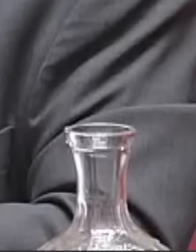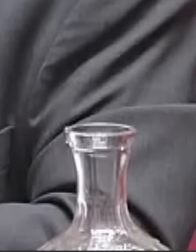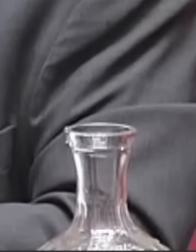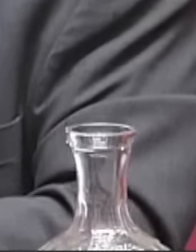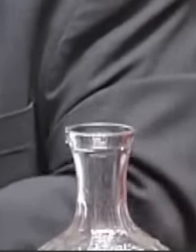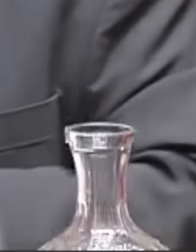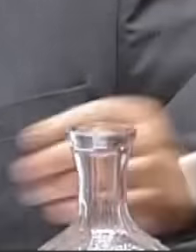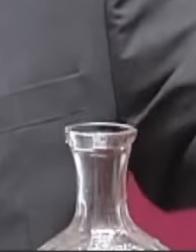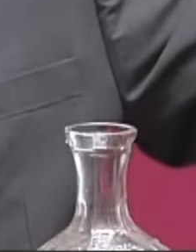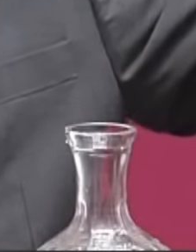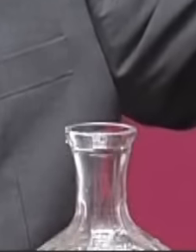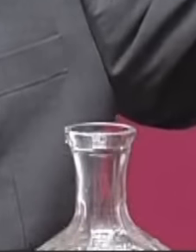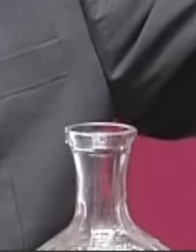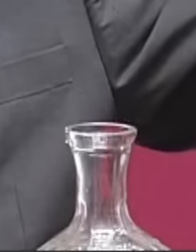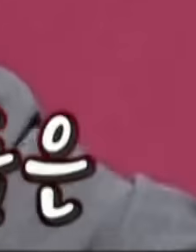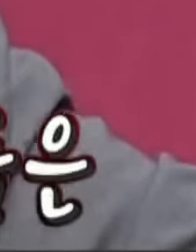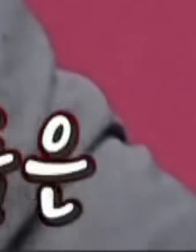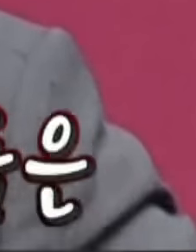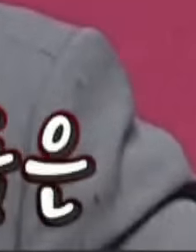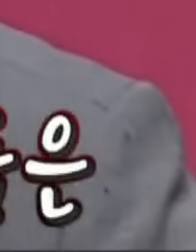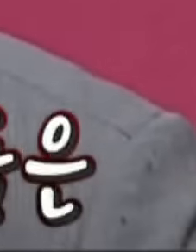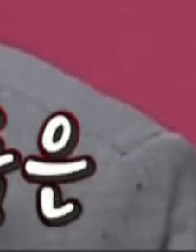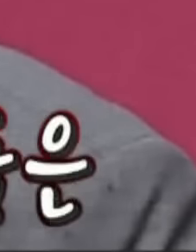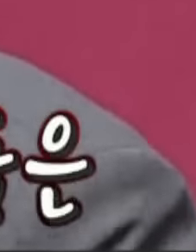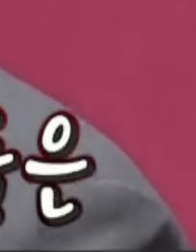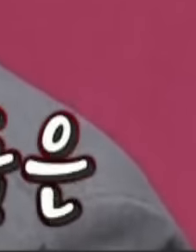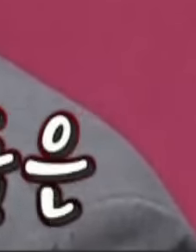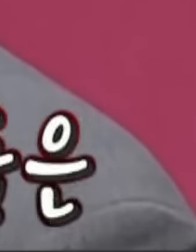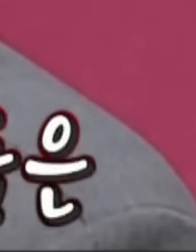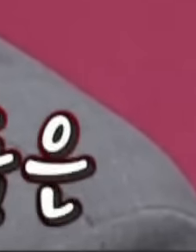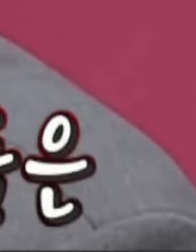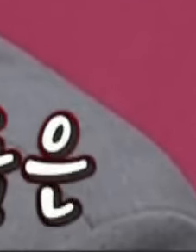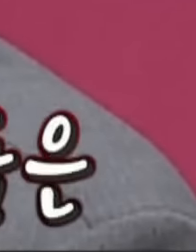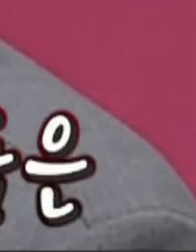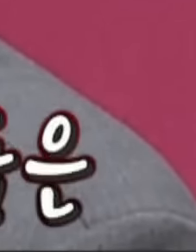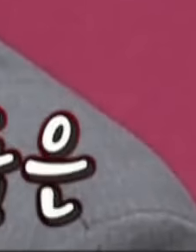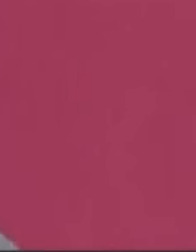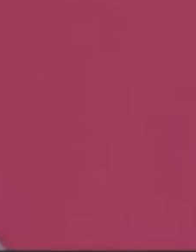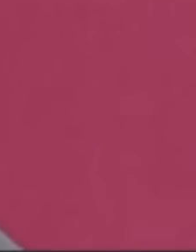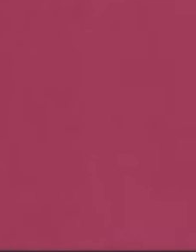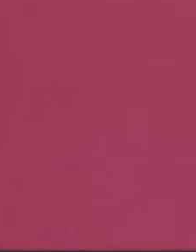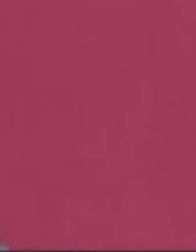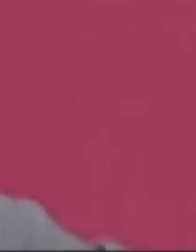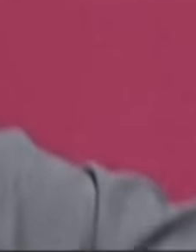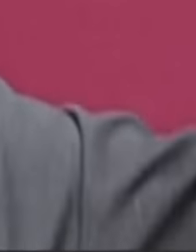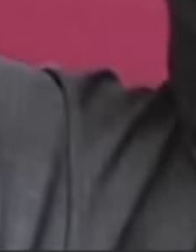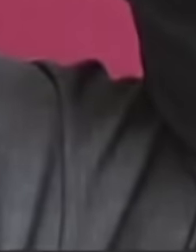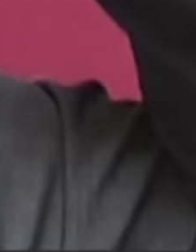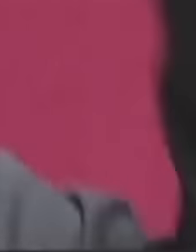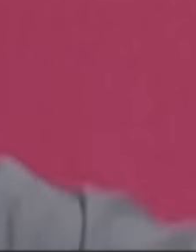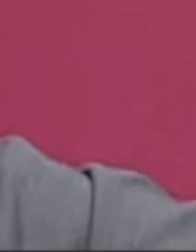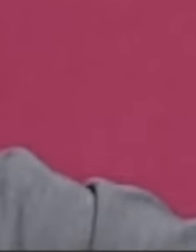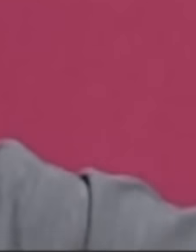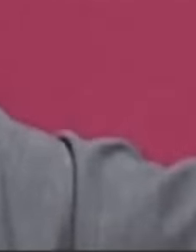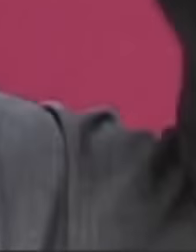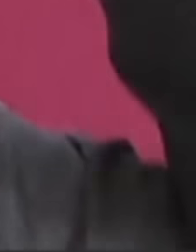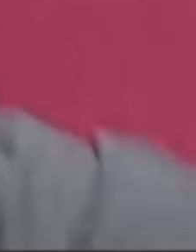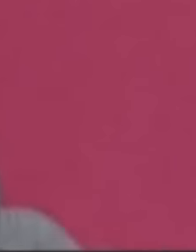들어보시죠 여기 웃고 계시는 정신나 국민의 힘 국회의원들은 해서 어떻게